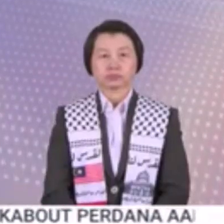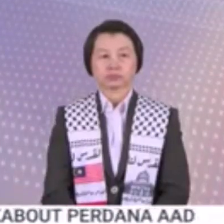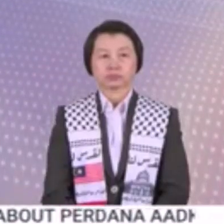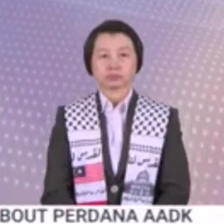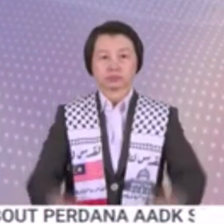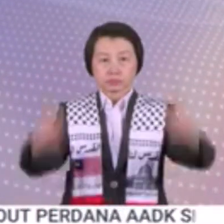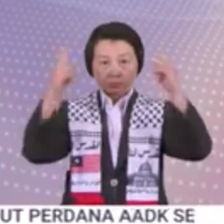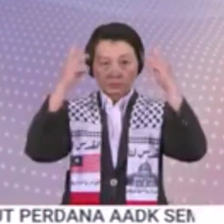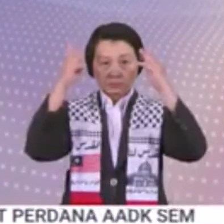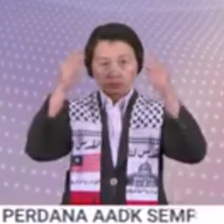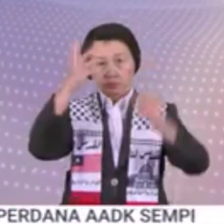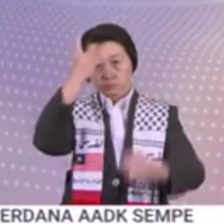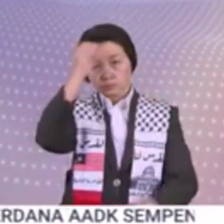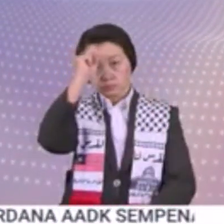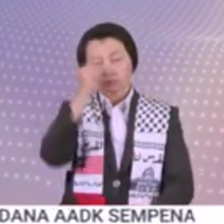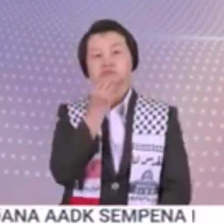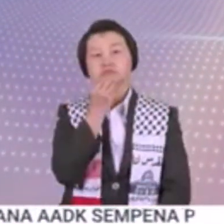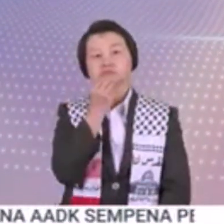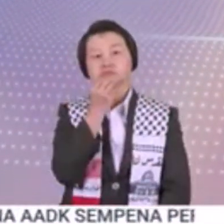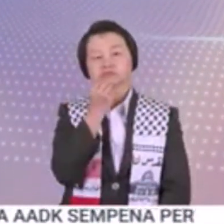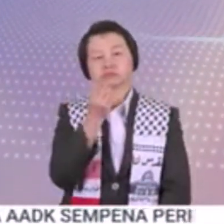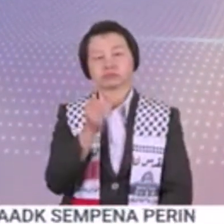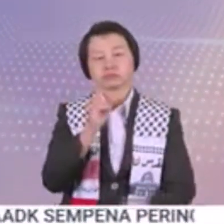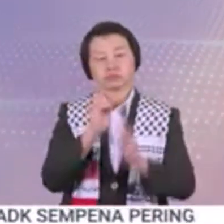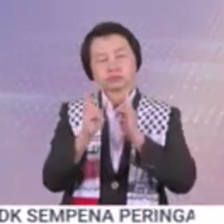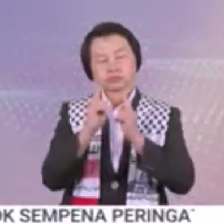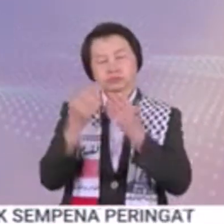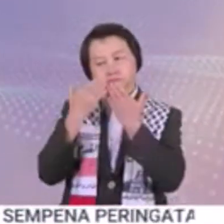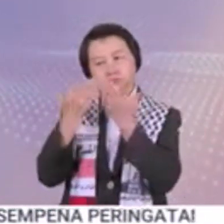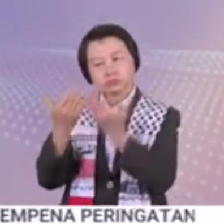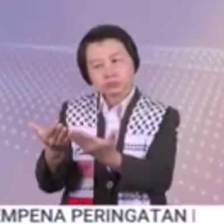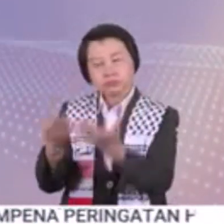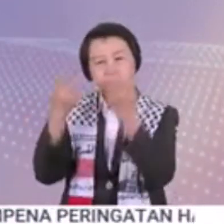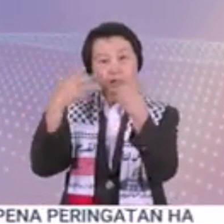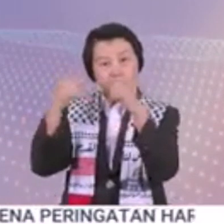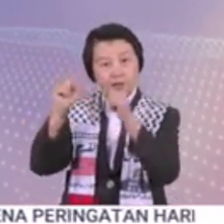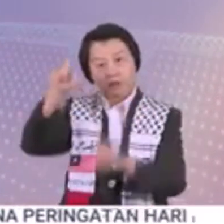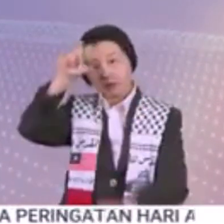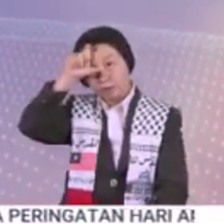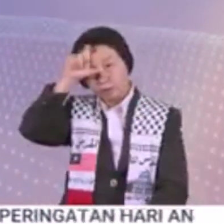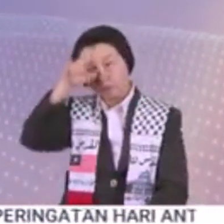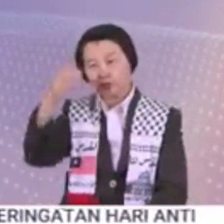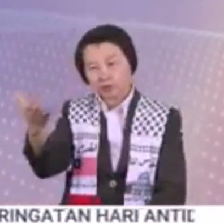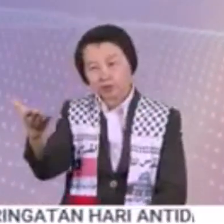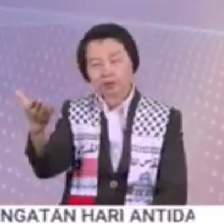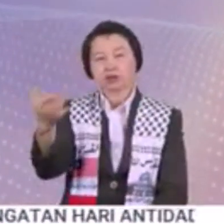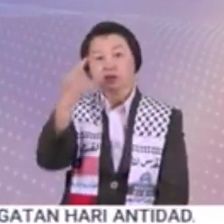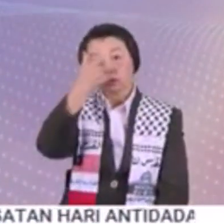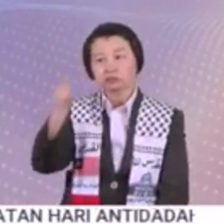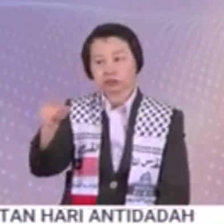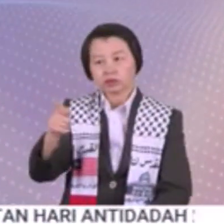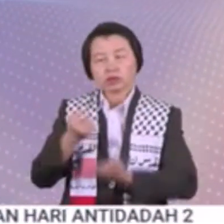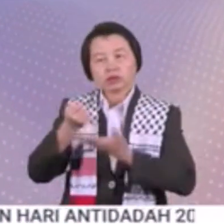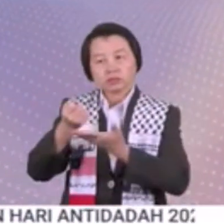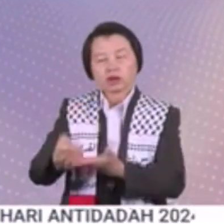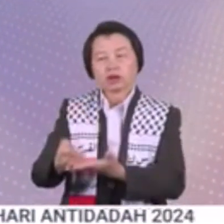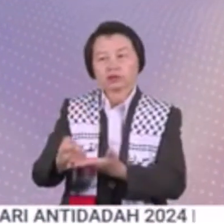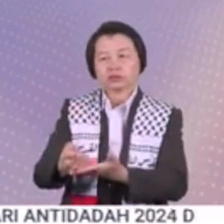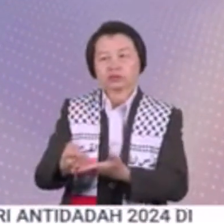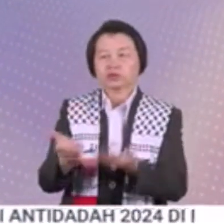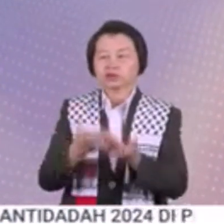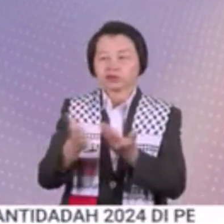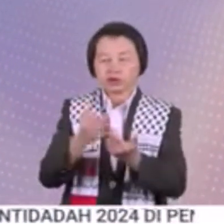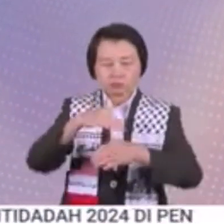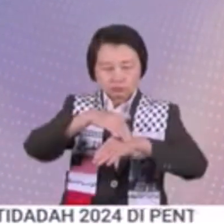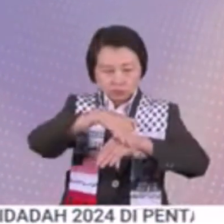Perdana Menteri Datuk Seri Anwar Ibrahim menyampaikan penghargaan buat Presiden Mesir Abdul Fattah LCC kerana membantu mempermudah